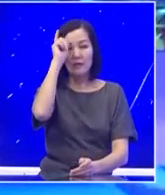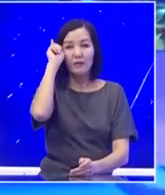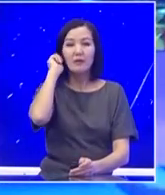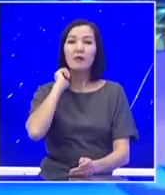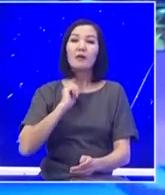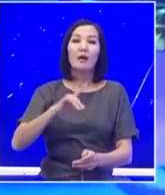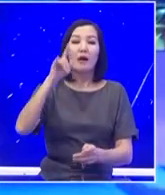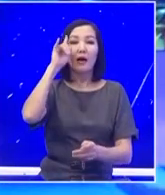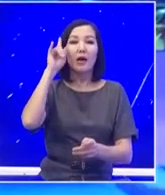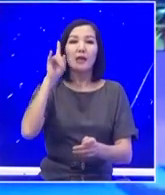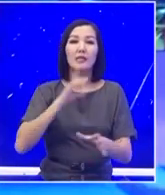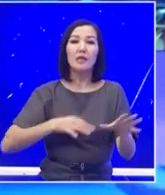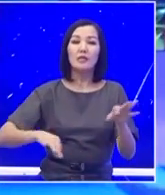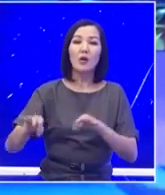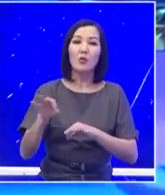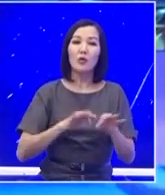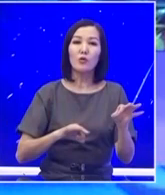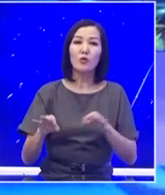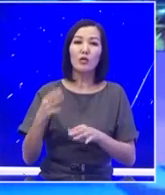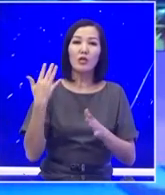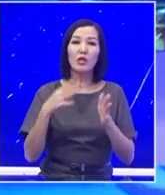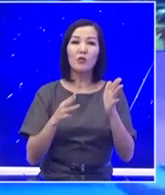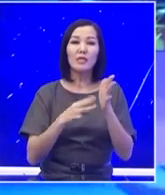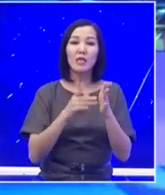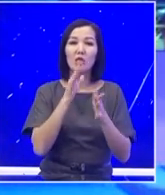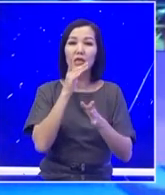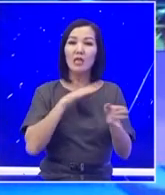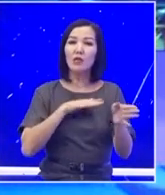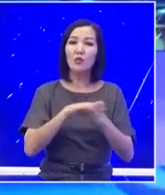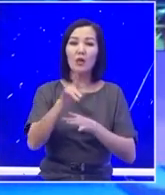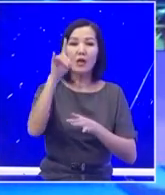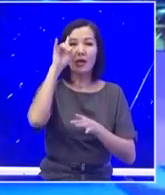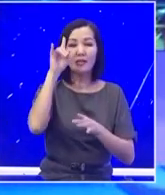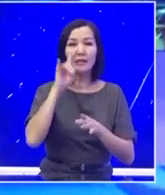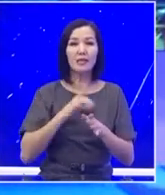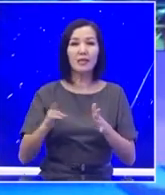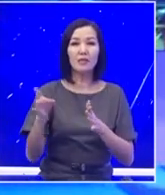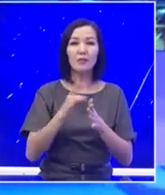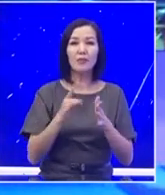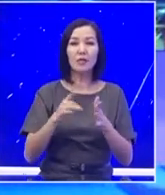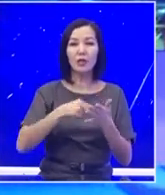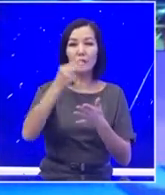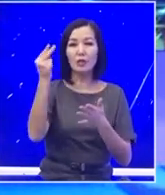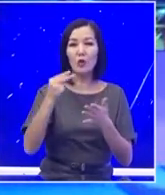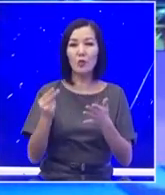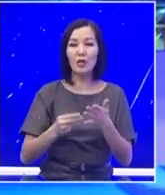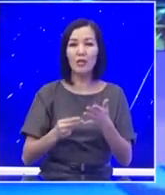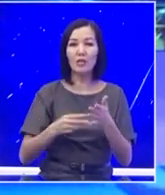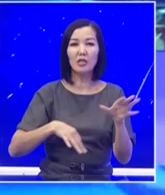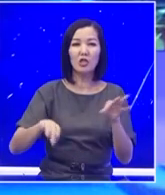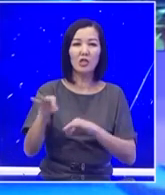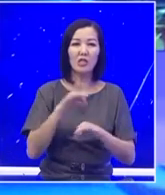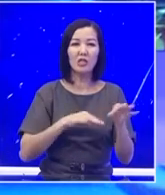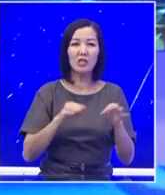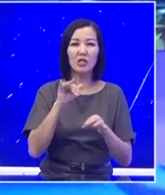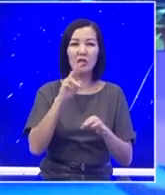Қазақ сәулет өнерінде орны толмас қаза. 28 жасқа қараған шағында Қазақстан Республикасының құрметті сәулетшісі Қазыбек